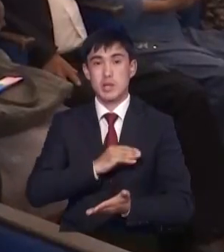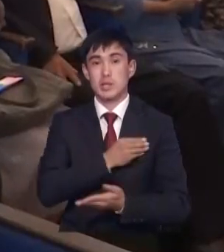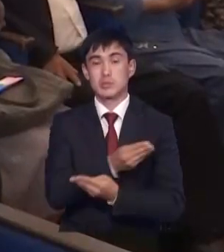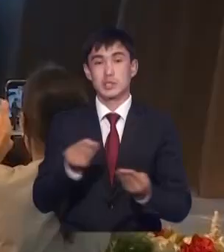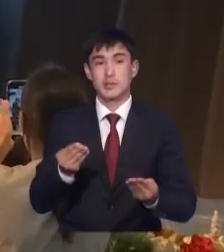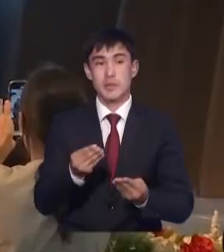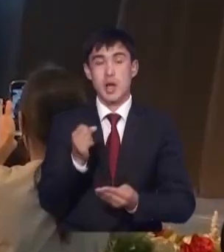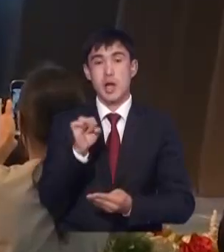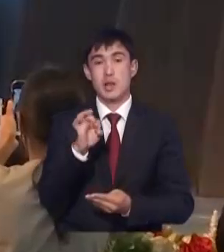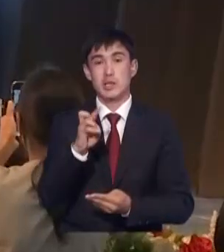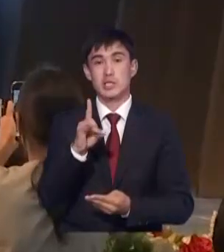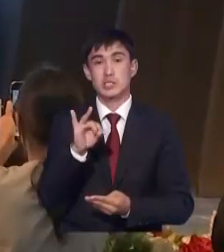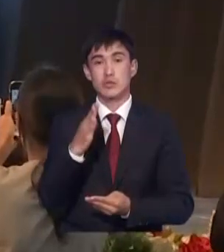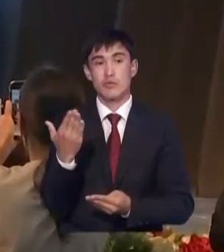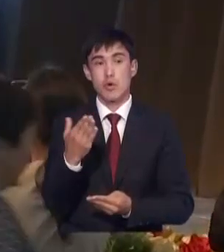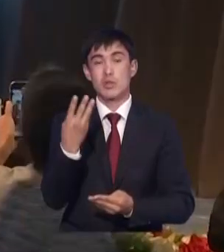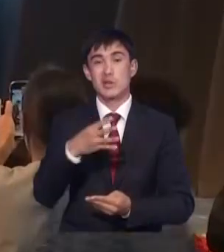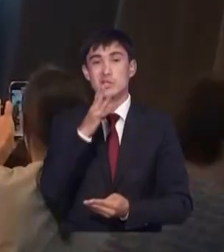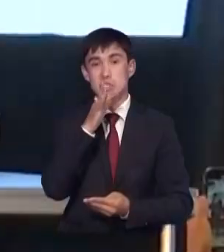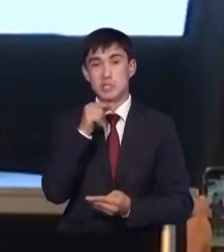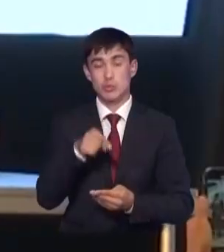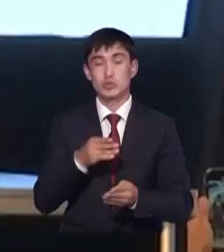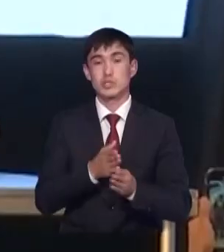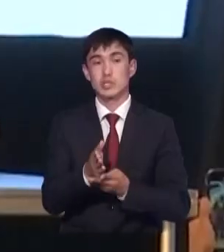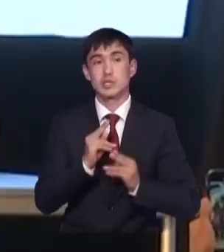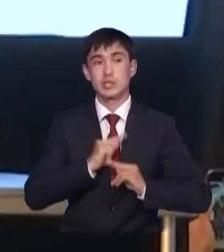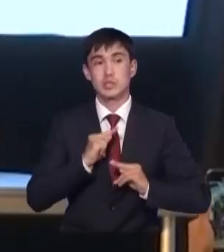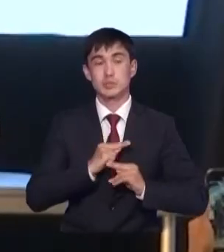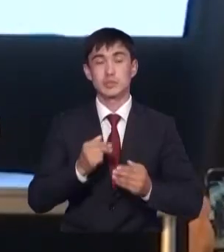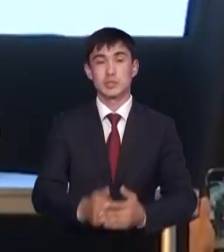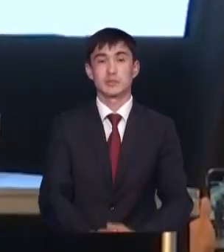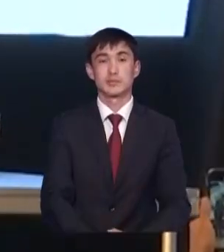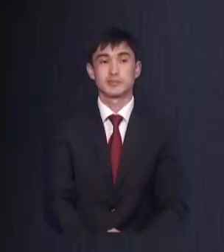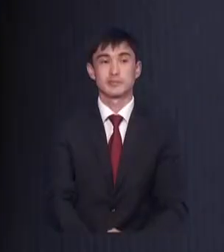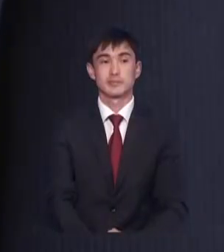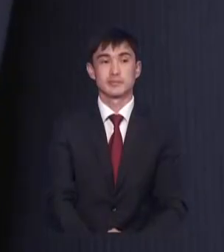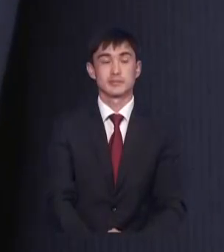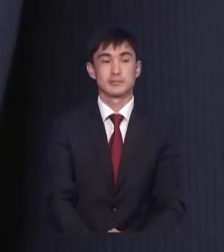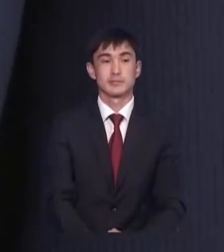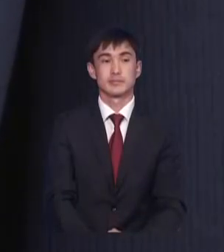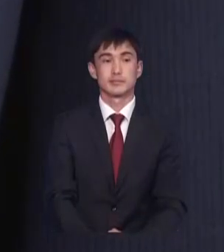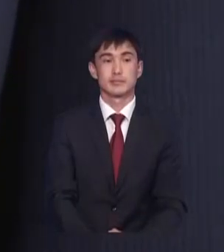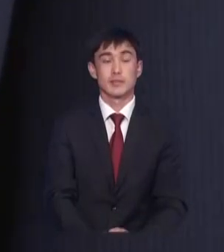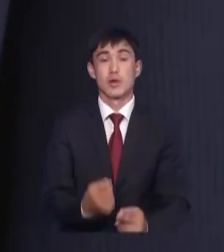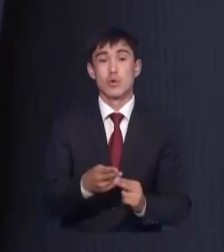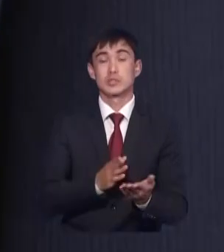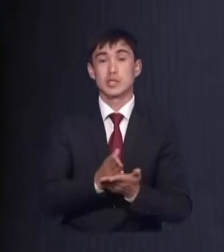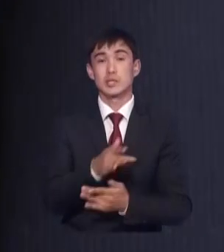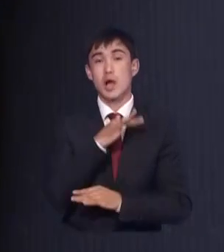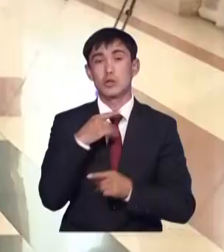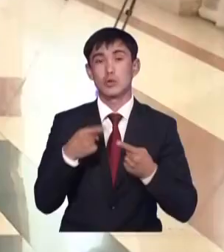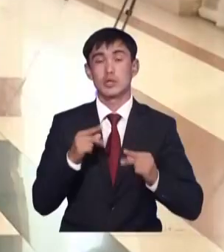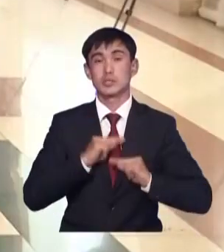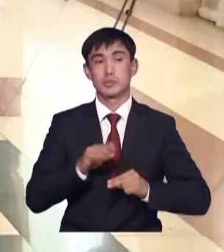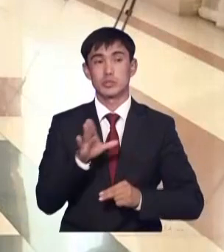бірі Әуелхан Ишанұлы. Ол 40 жылдан бері осы салада тапжылмай еңбек еткен. Осы салада әртүрлі қызметте